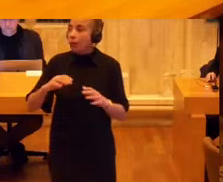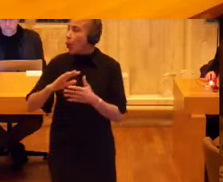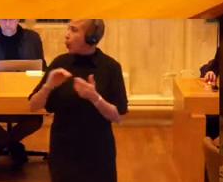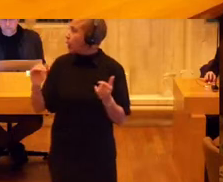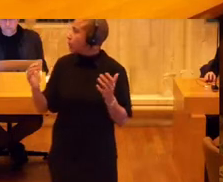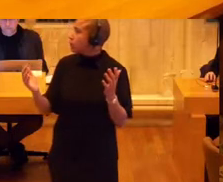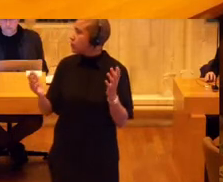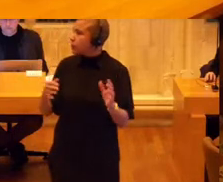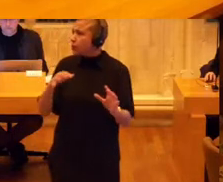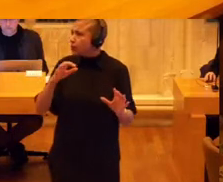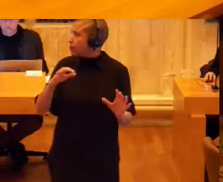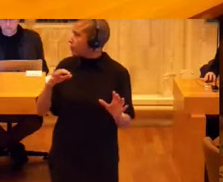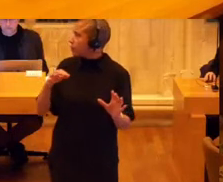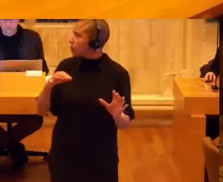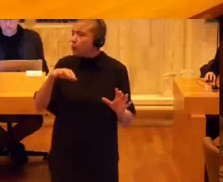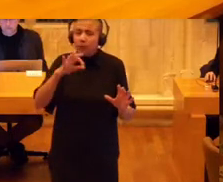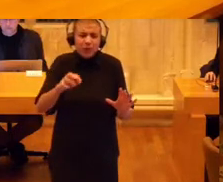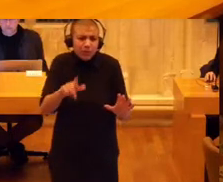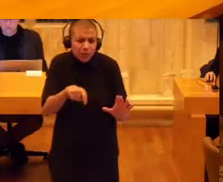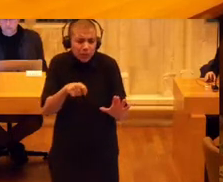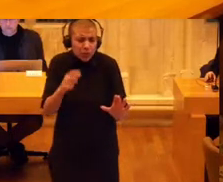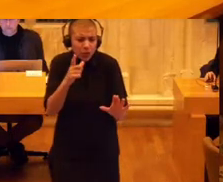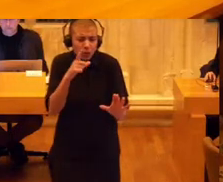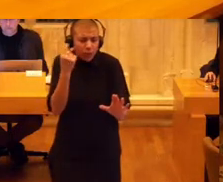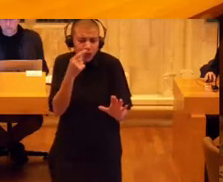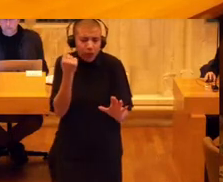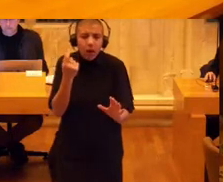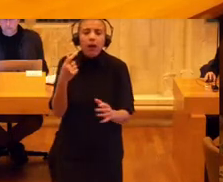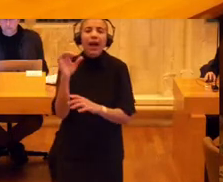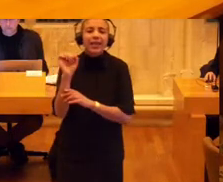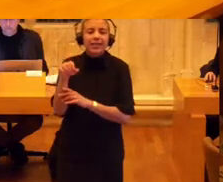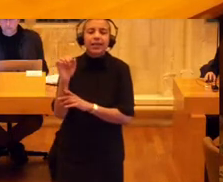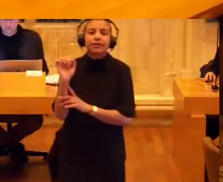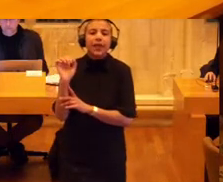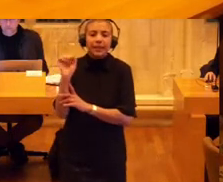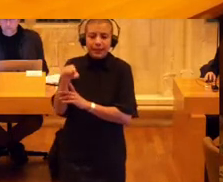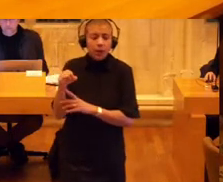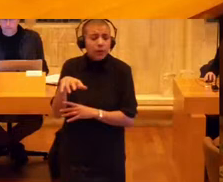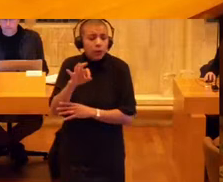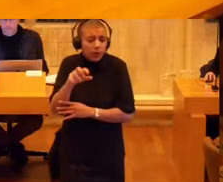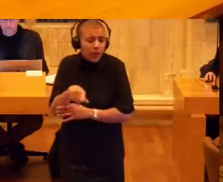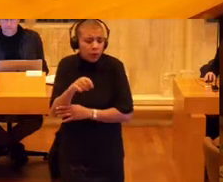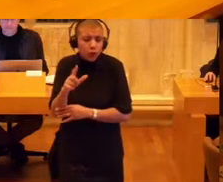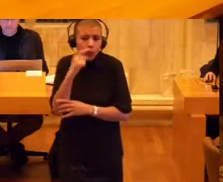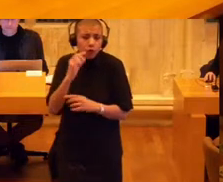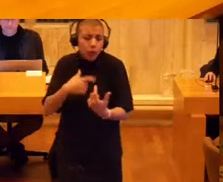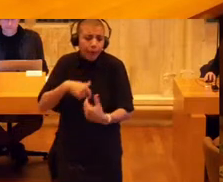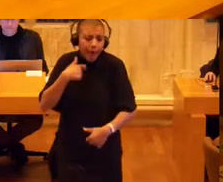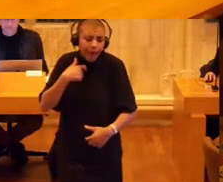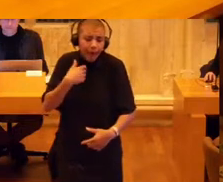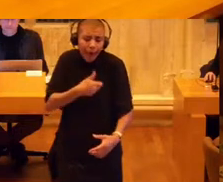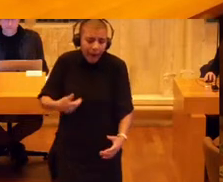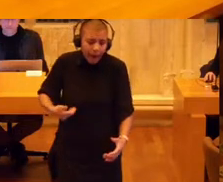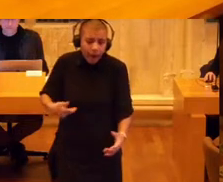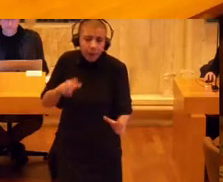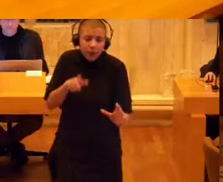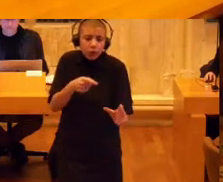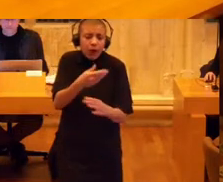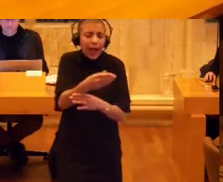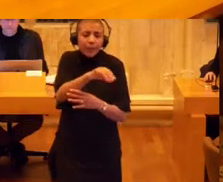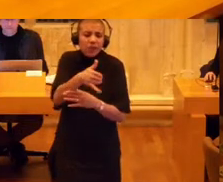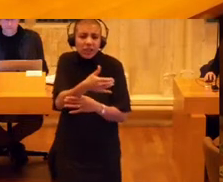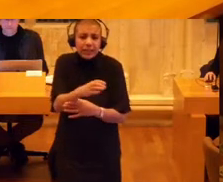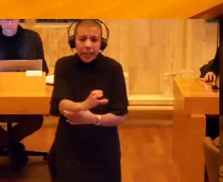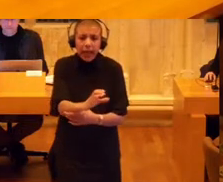mené au quotidien par les centres d'animation ou les MJC fait partie évidemment intégrante d'un ensemble bien plus large.